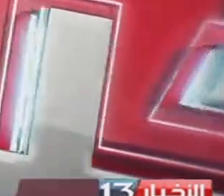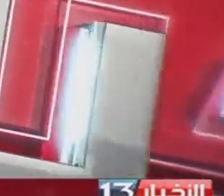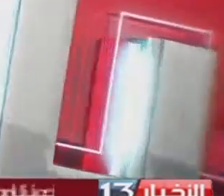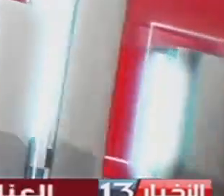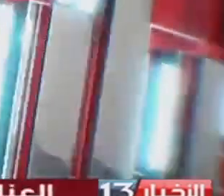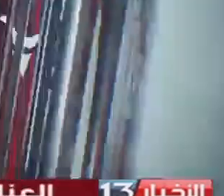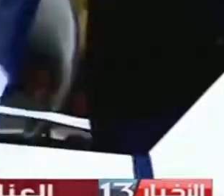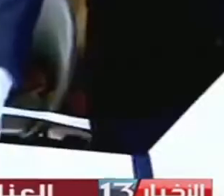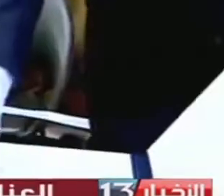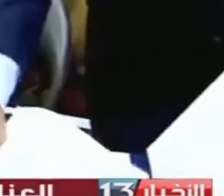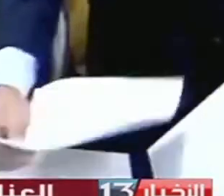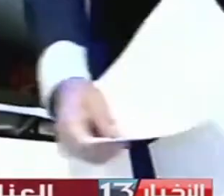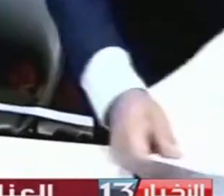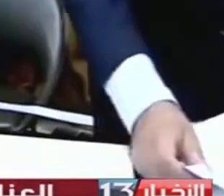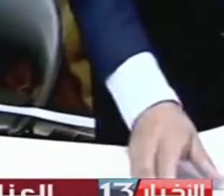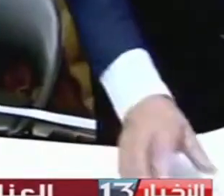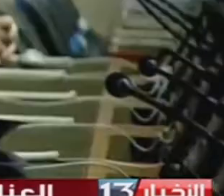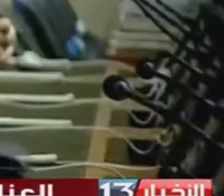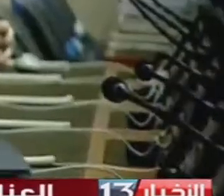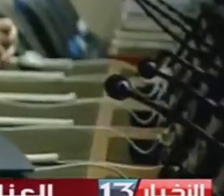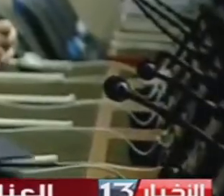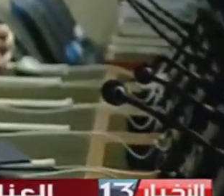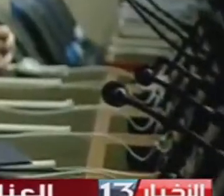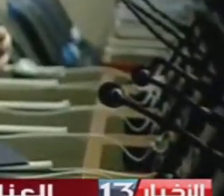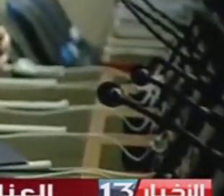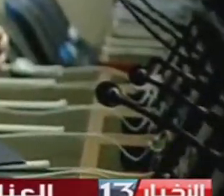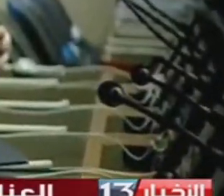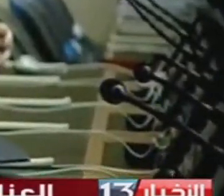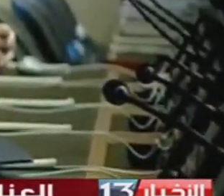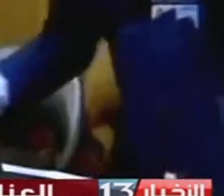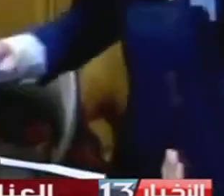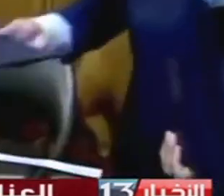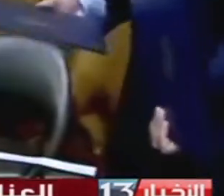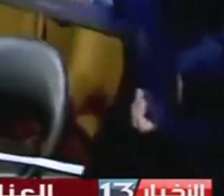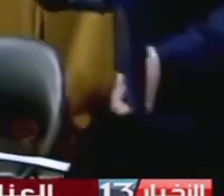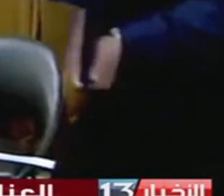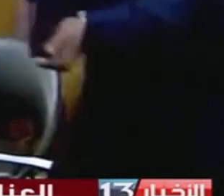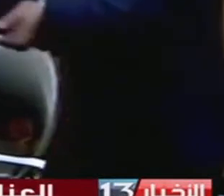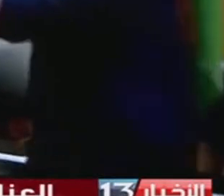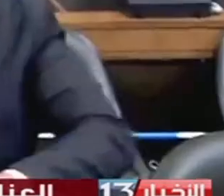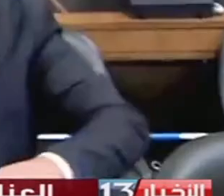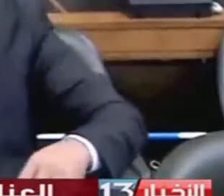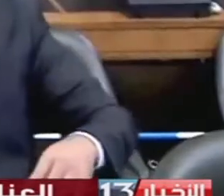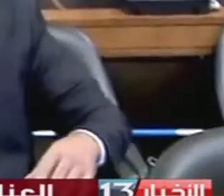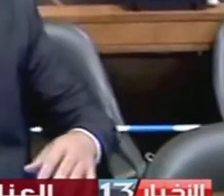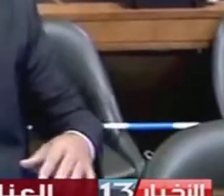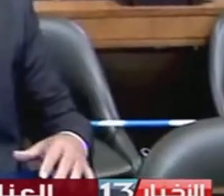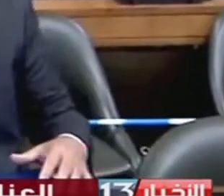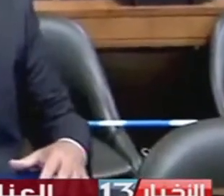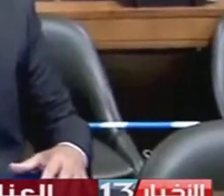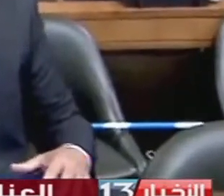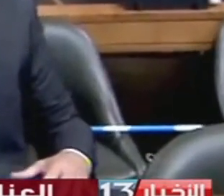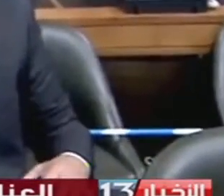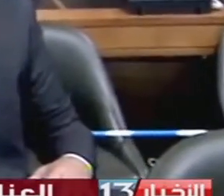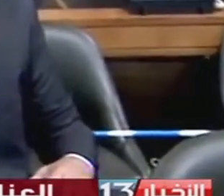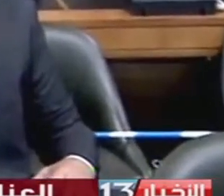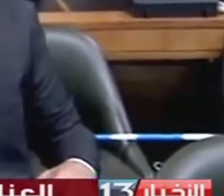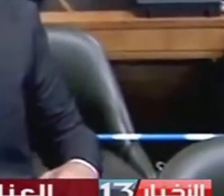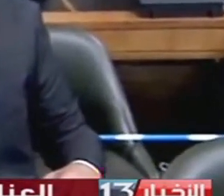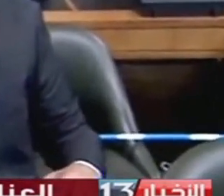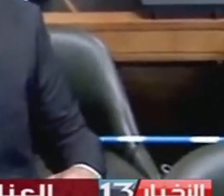واختتام اجتماع اللجنة القانونية المنبثقة عن ملتقى الحوار الليبي بإسقاط مقترح الاستفتاء لاستحالة